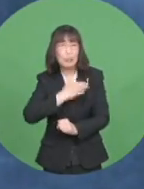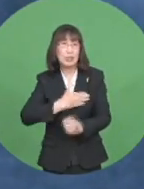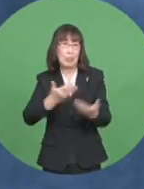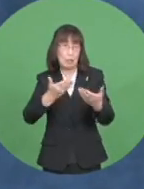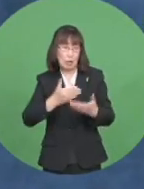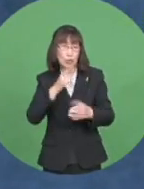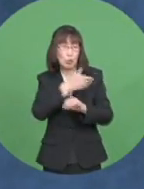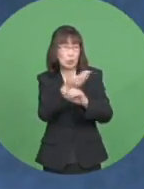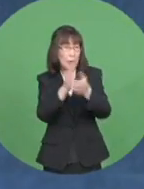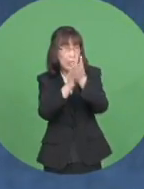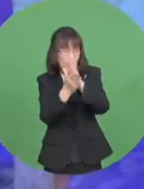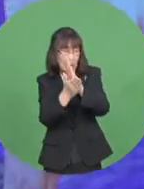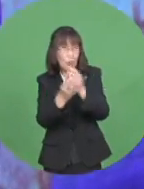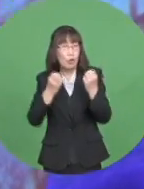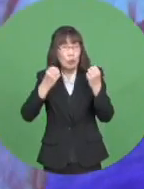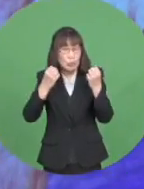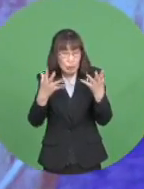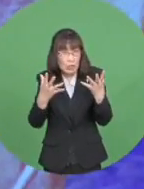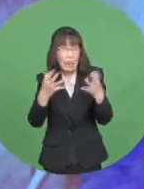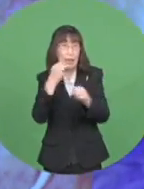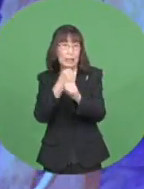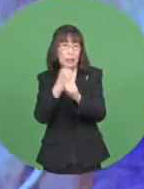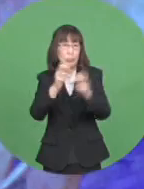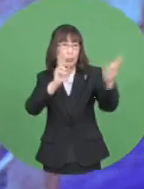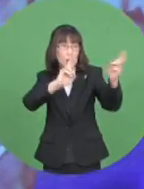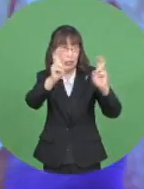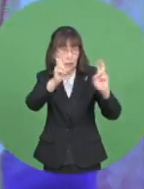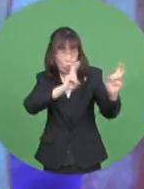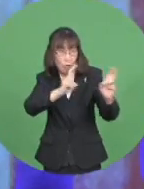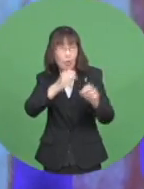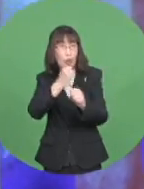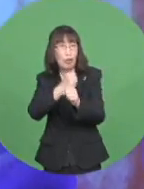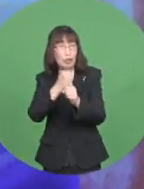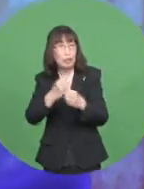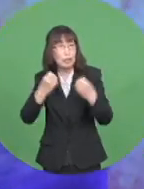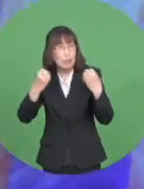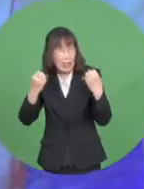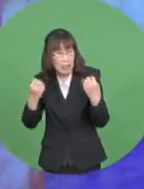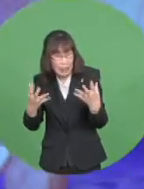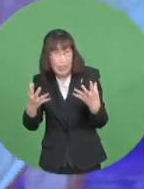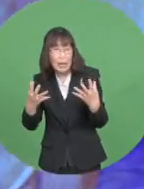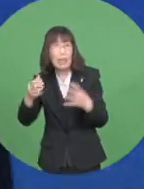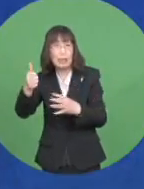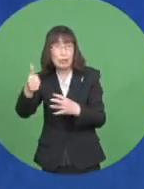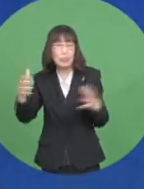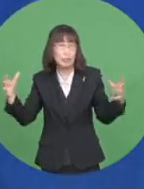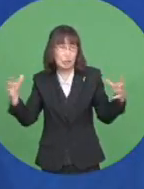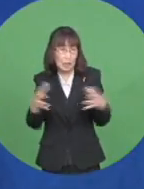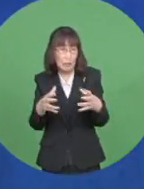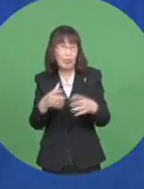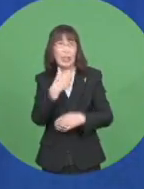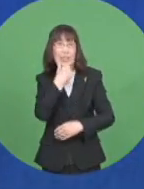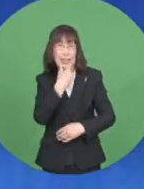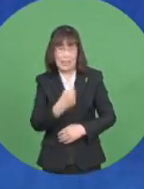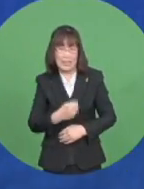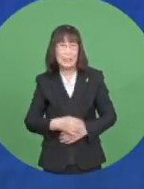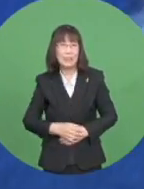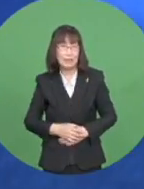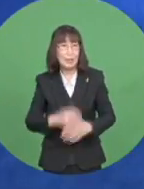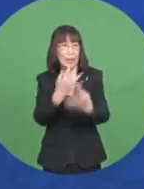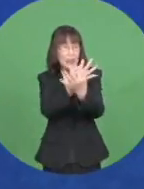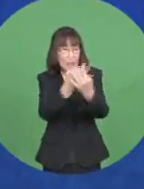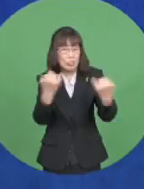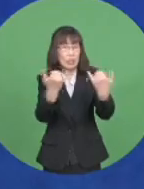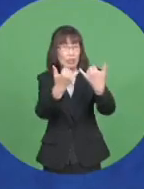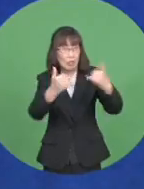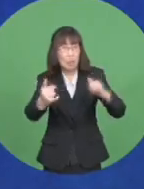ティブ企業でございますとか、それからクリエイターの皆様、こういったものの集積をですね、図っていきたい。 たくさんの